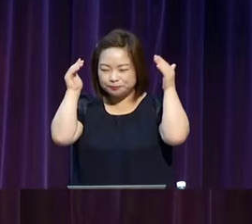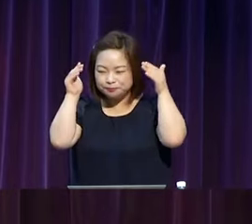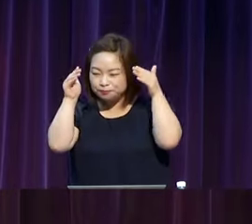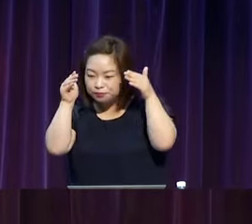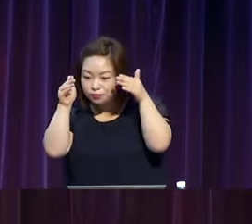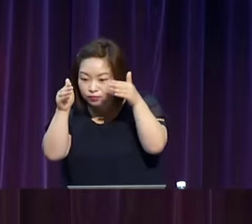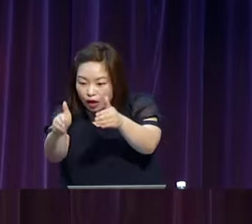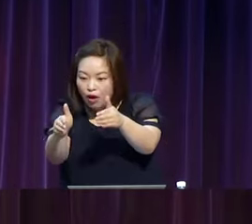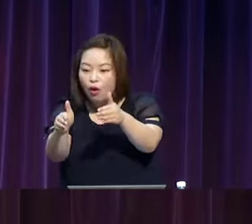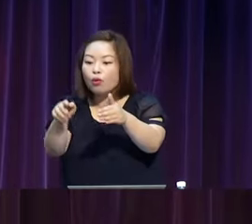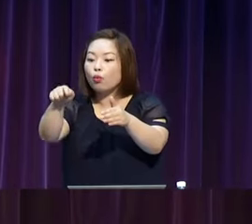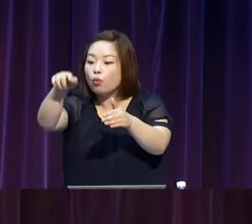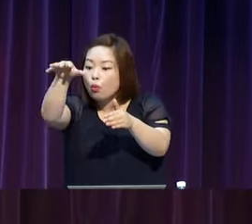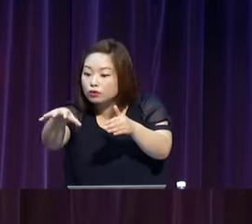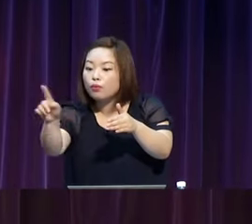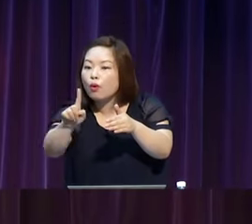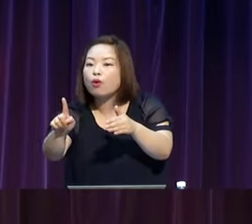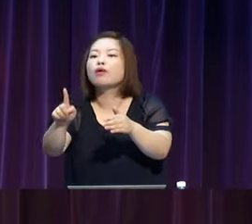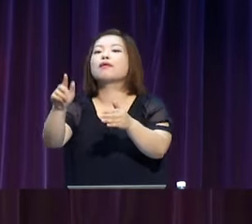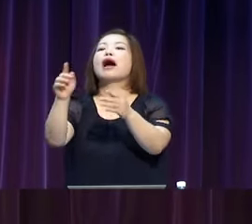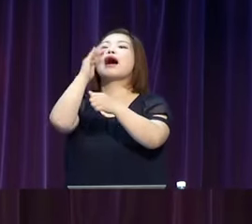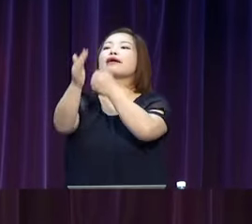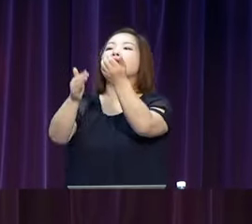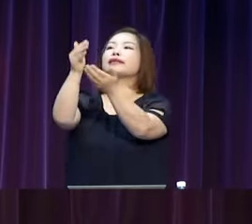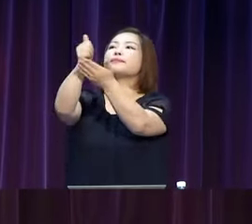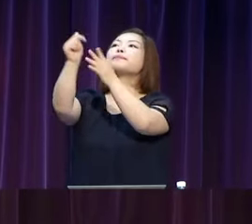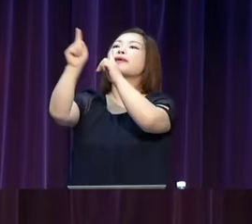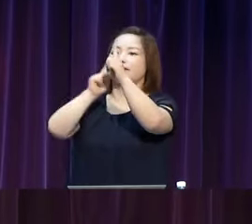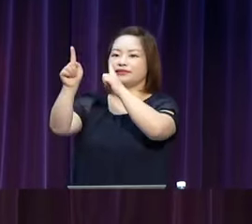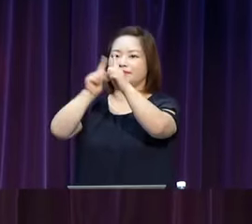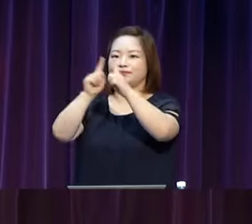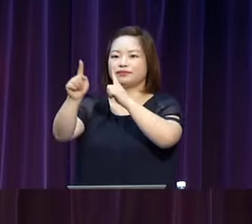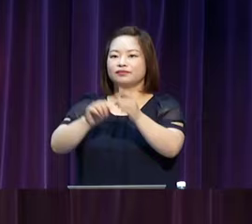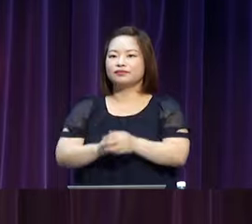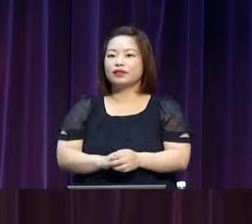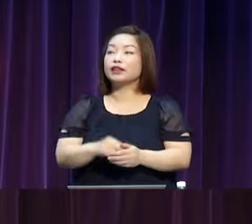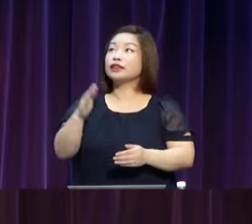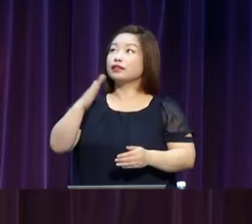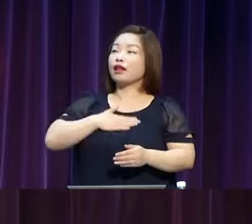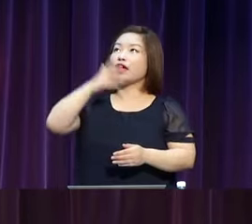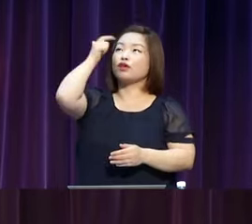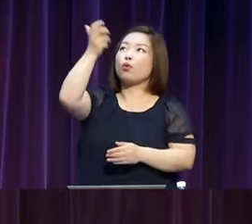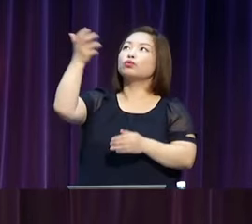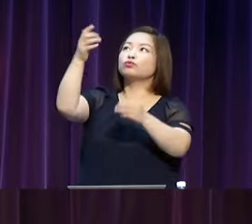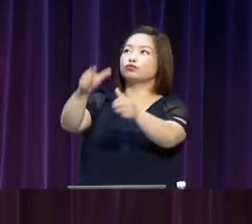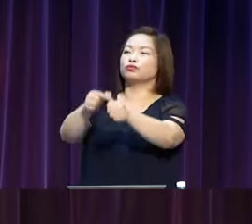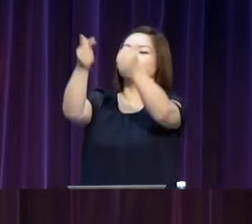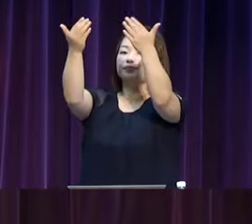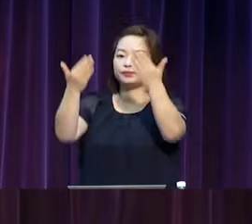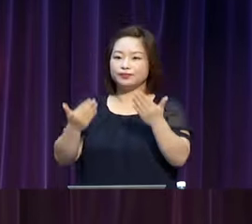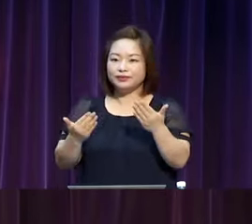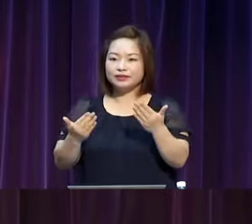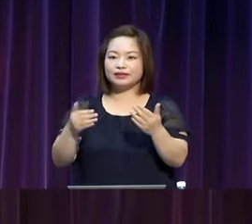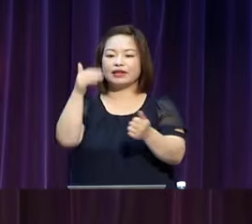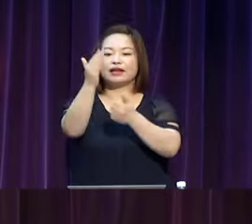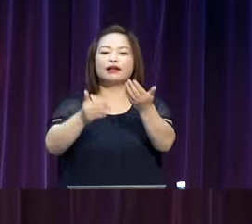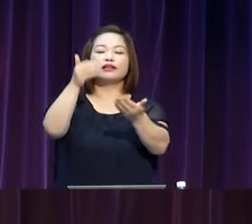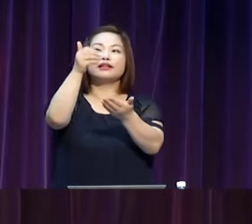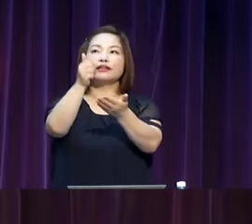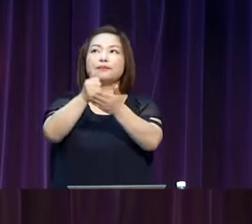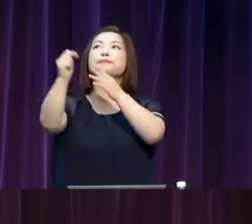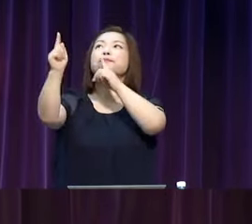말씀에 마음을 두어야 돼요. 하나님의 말씀, 나를 구원하신 하나님께서 나에게